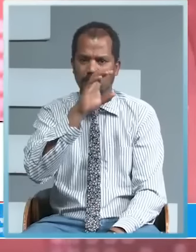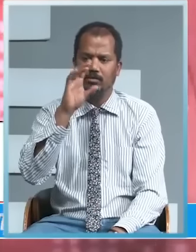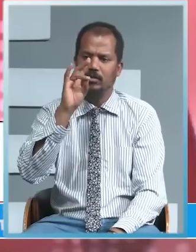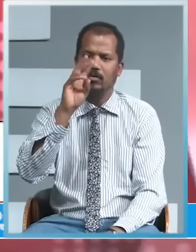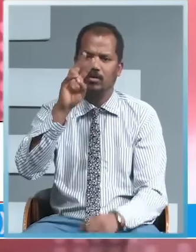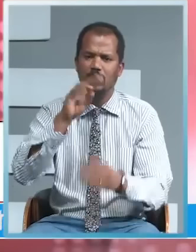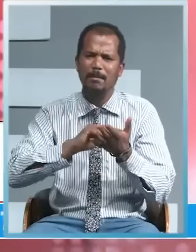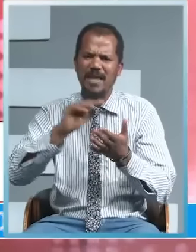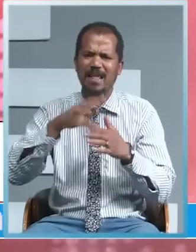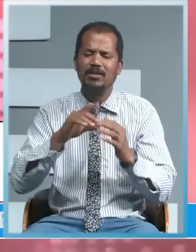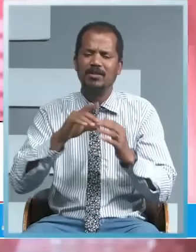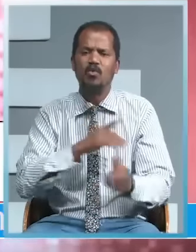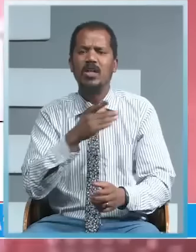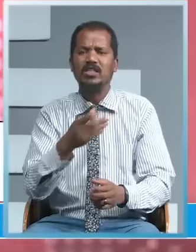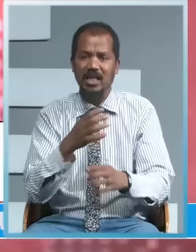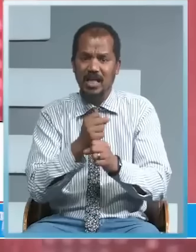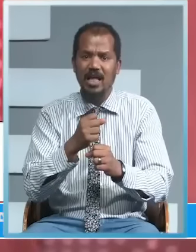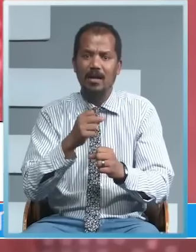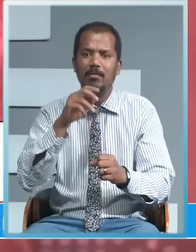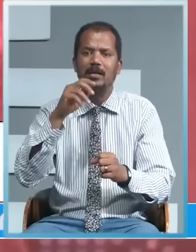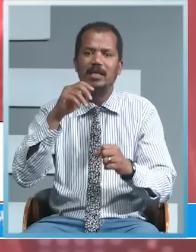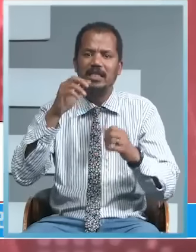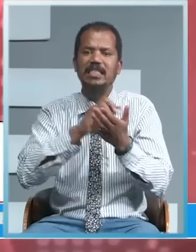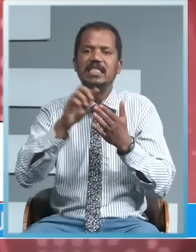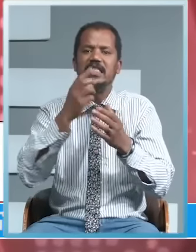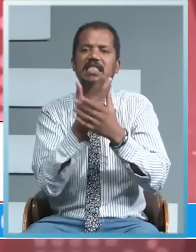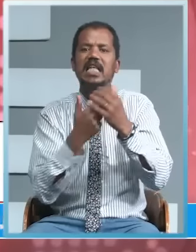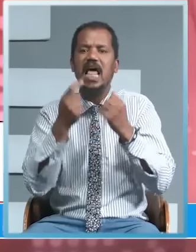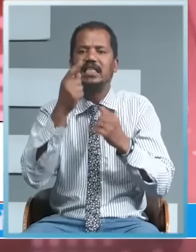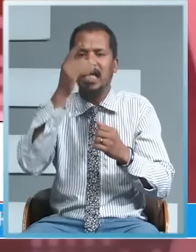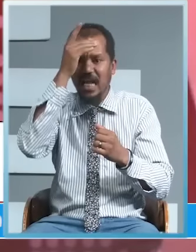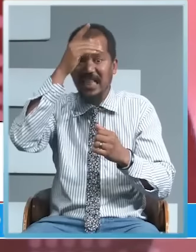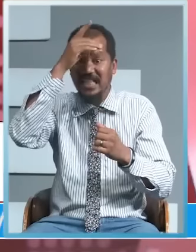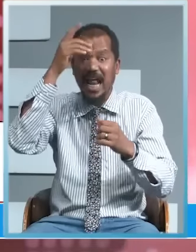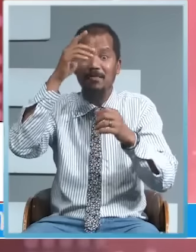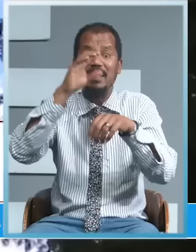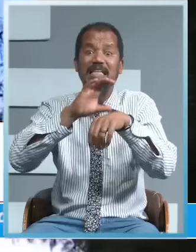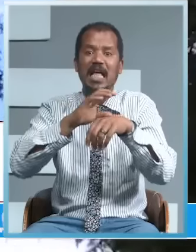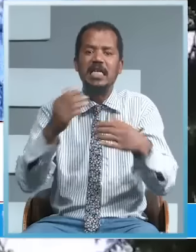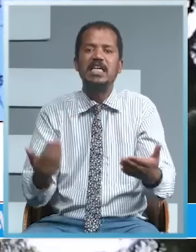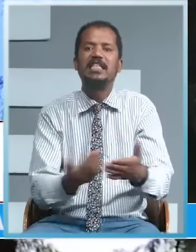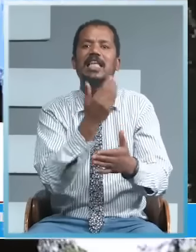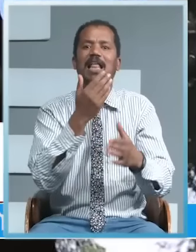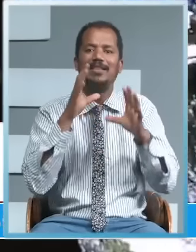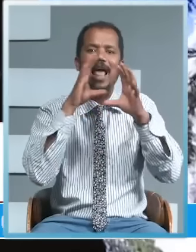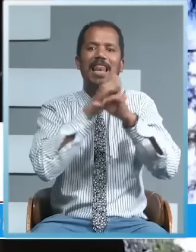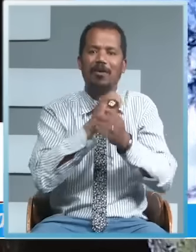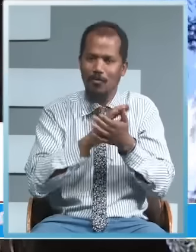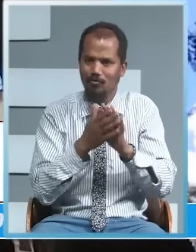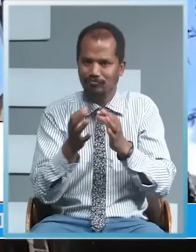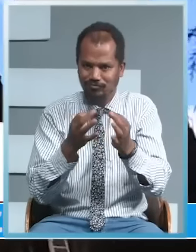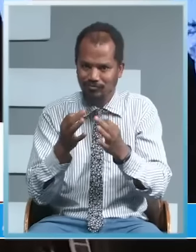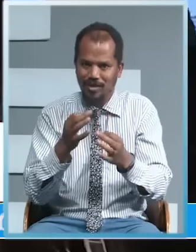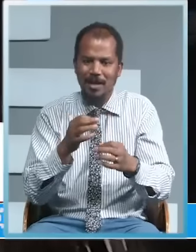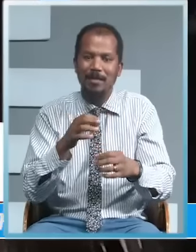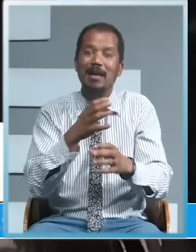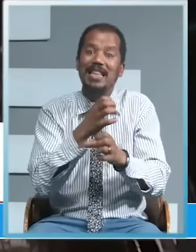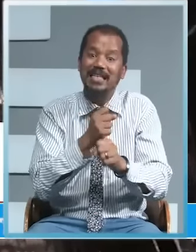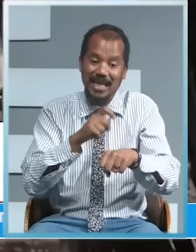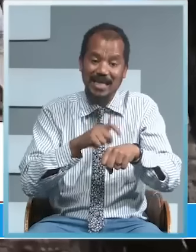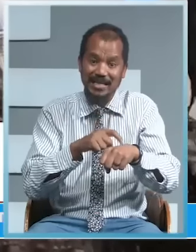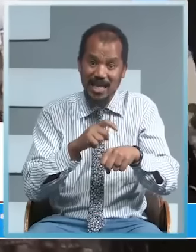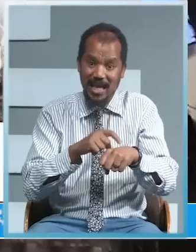ከ172 ሚሊዮን ብር በላይ ወጪ የተያዘለት የመንበረ ጸባኦት ቅዱስ ስላሴ ካቴድራል ቤተክርስቲያን እድሳት እየተገባደደ መሆኑ ተገለጸ። በተያዘለት